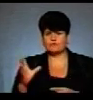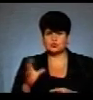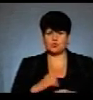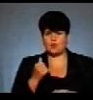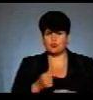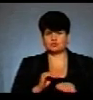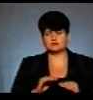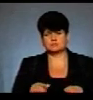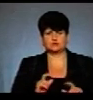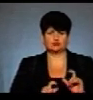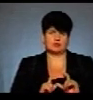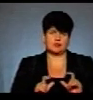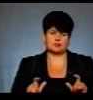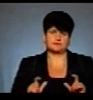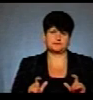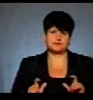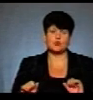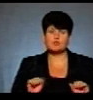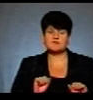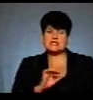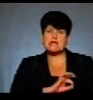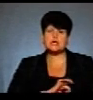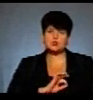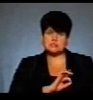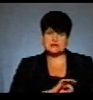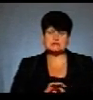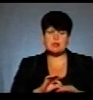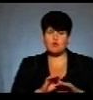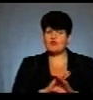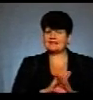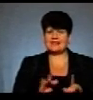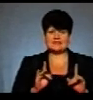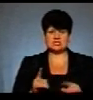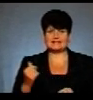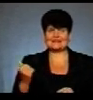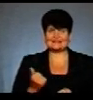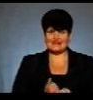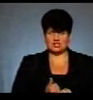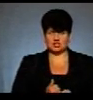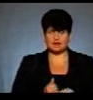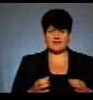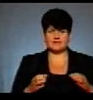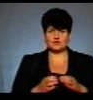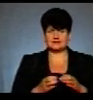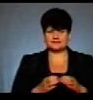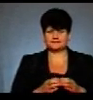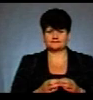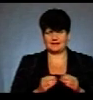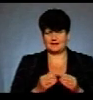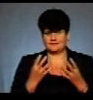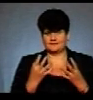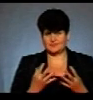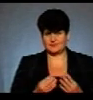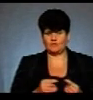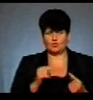і студентами? Так, управління юстиції проводить не лише тиждень або декаду правових знань протидії булінгу,